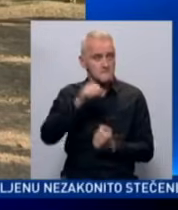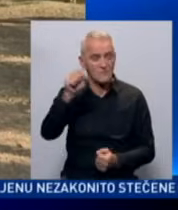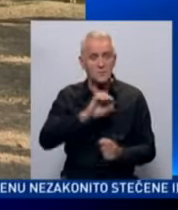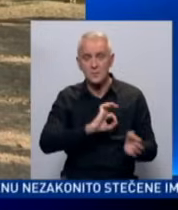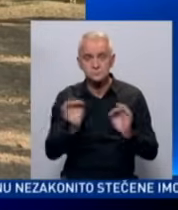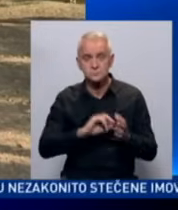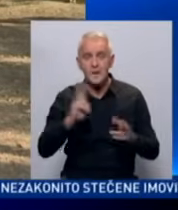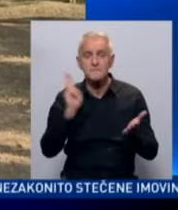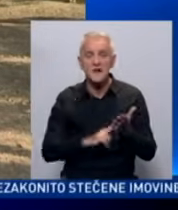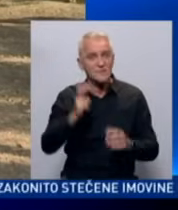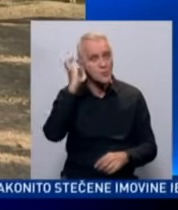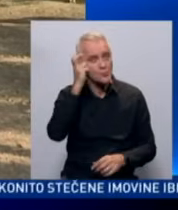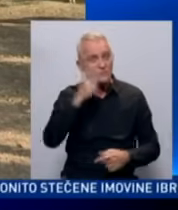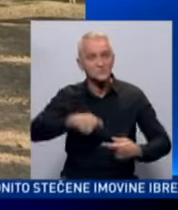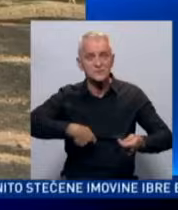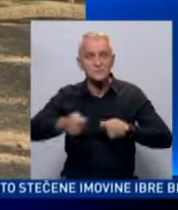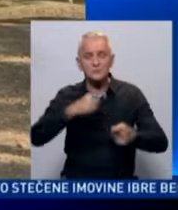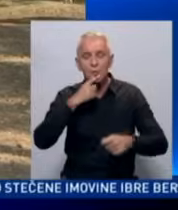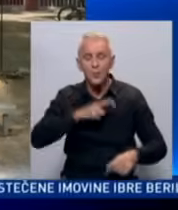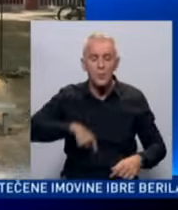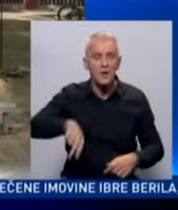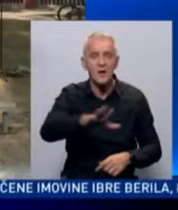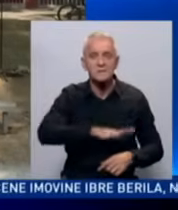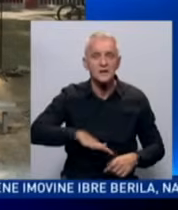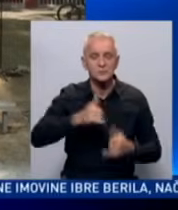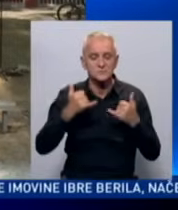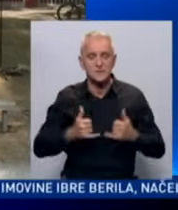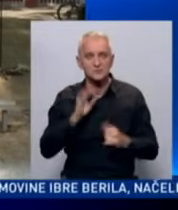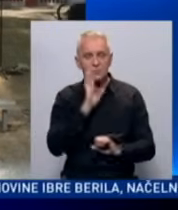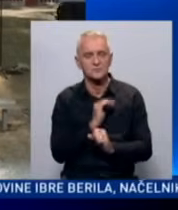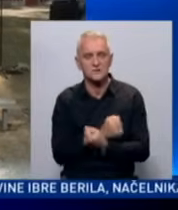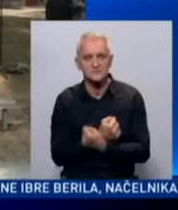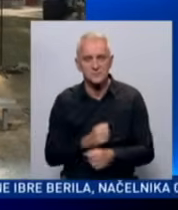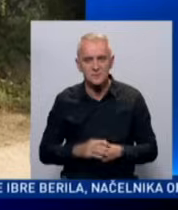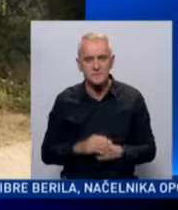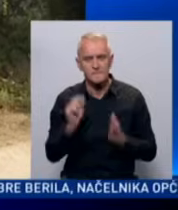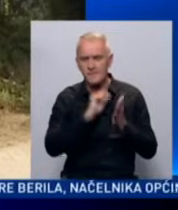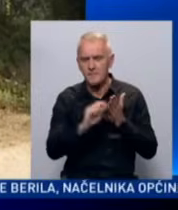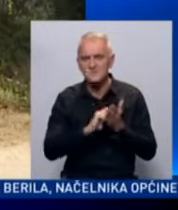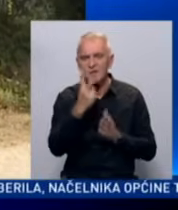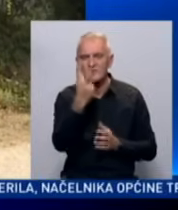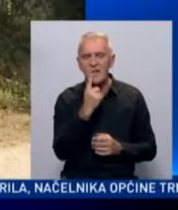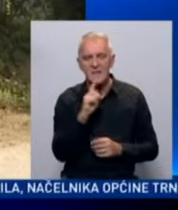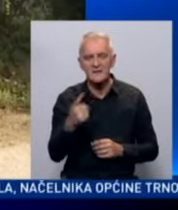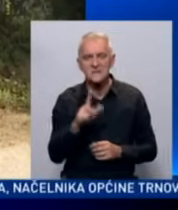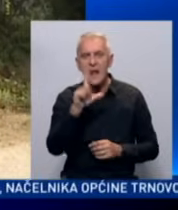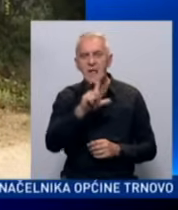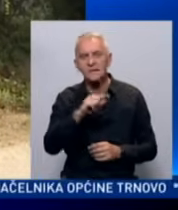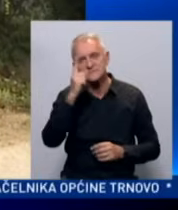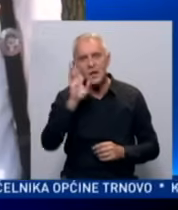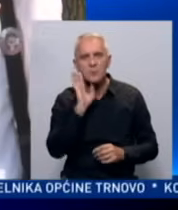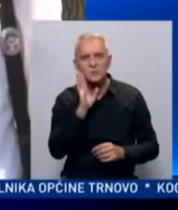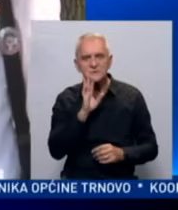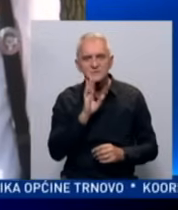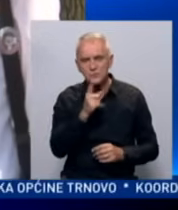prava dubrovačkih trgovaca koji su se kretali teritorijom tadašnje države Bosne. Pisana je dvojezički, latinicom na latinskom te